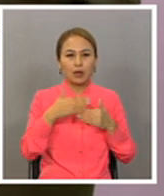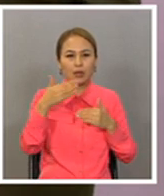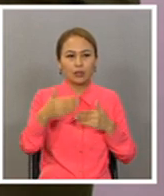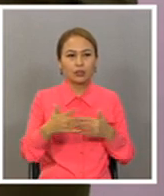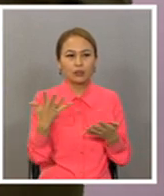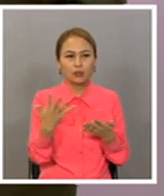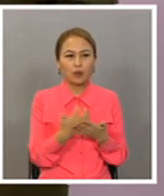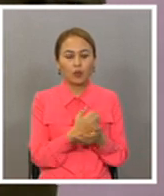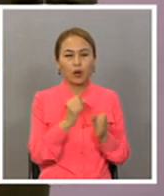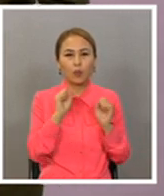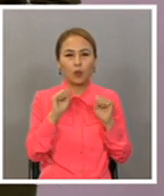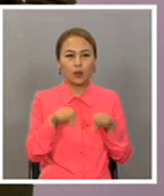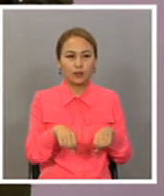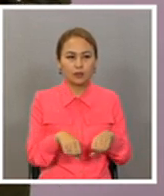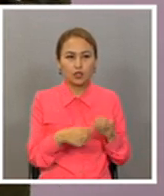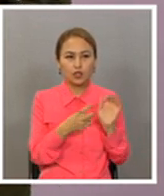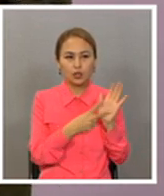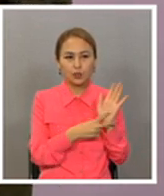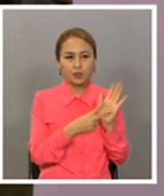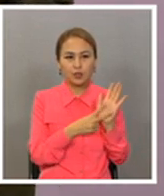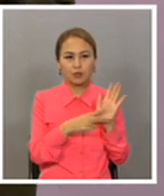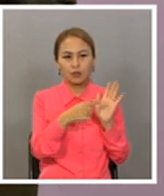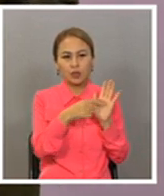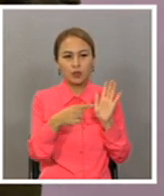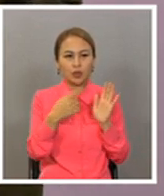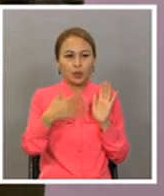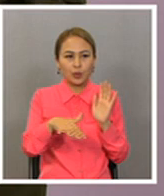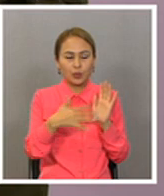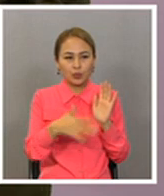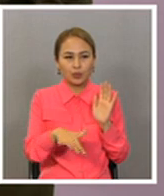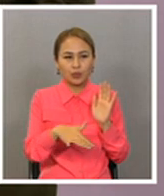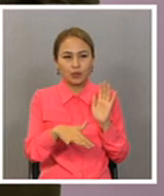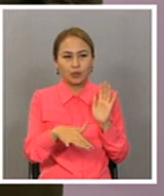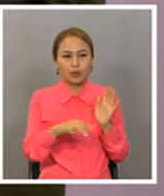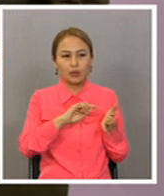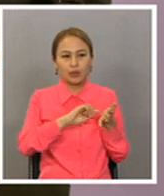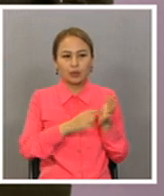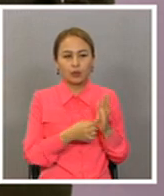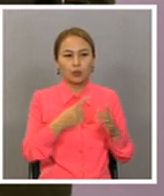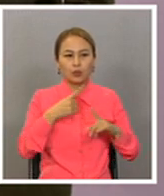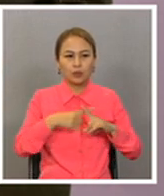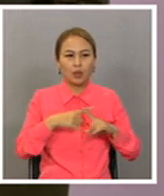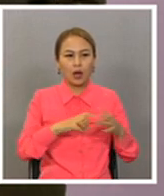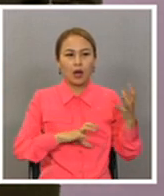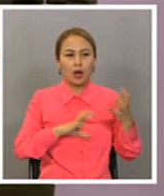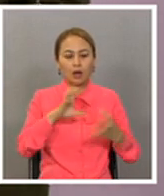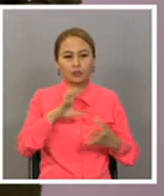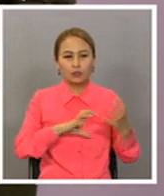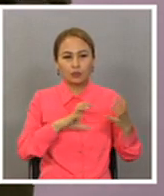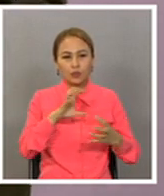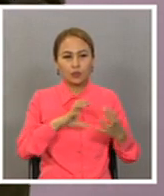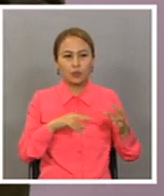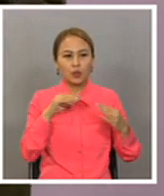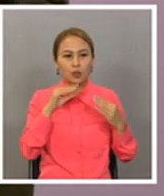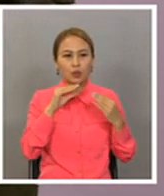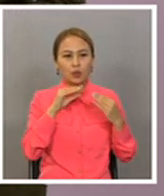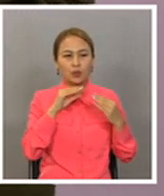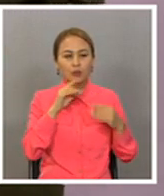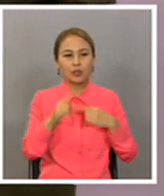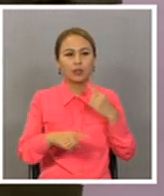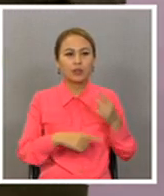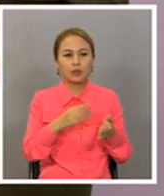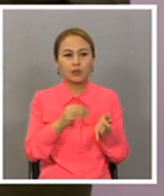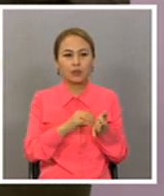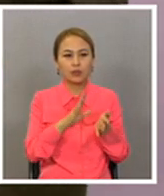табуға болатын 70 пен 50-дің айырмасының X-ге көбейтіндісі түріндегі келесі өрнекті